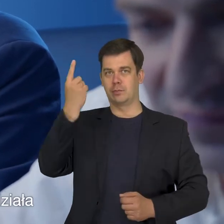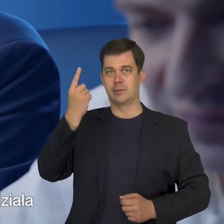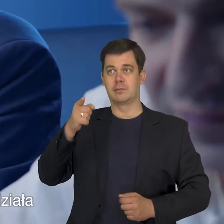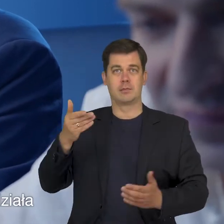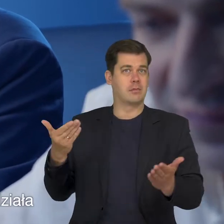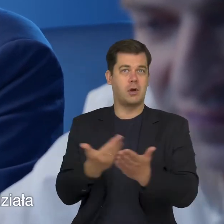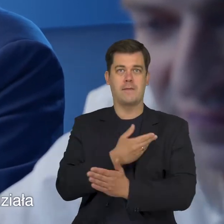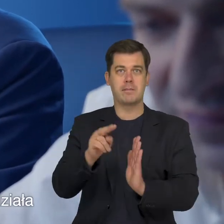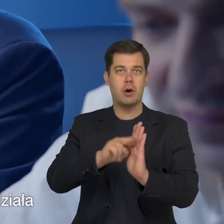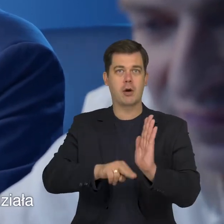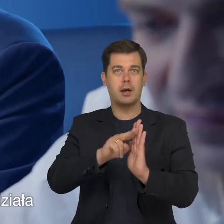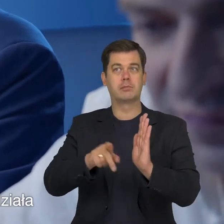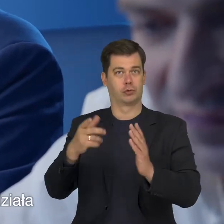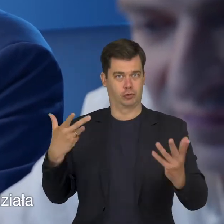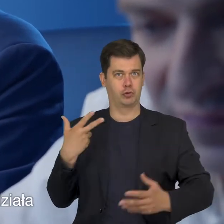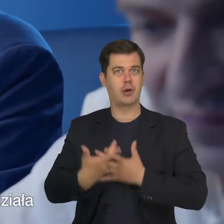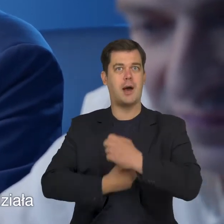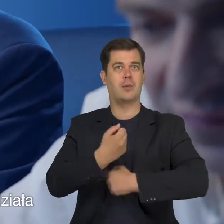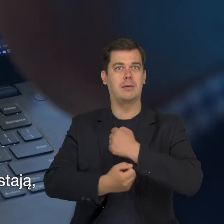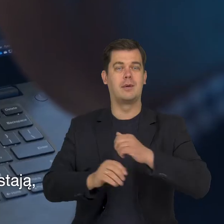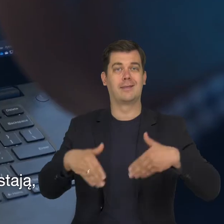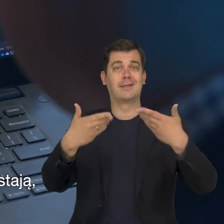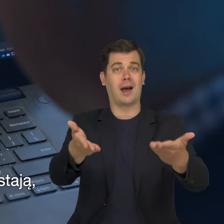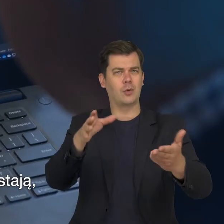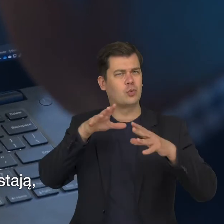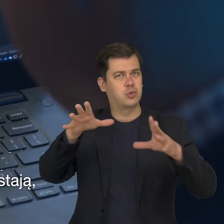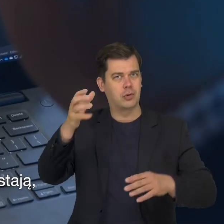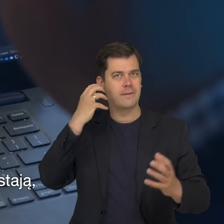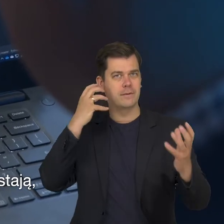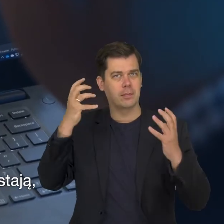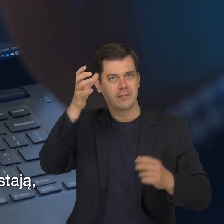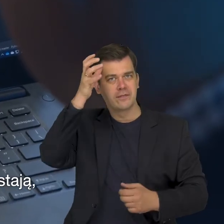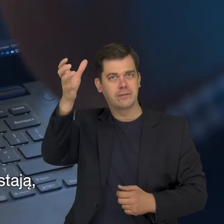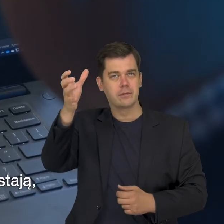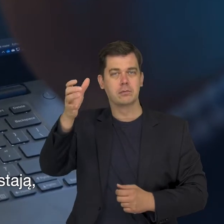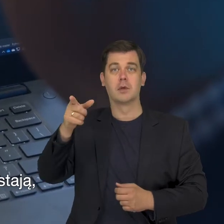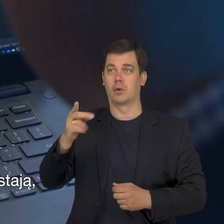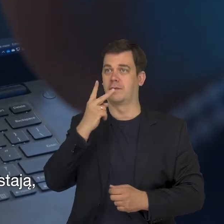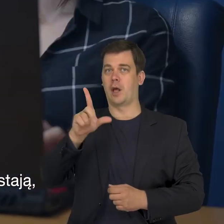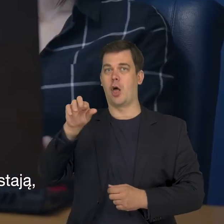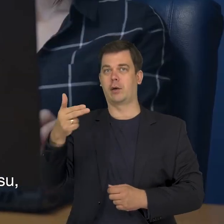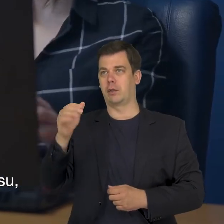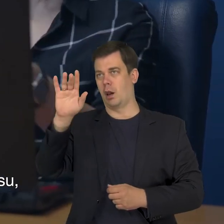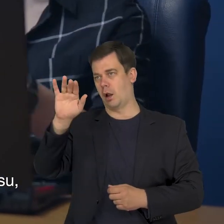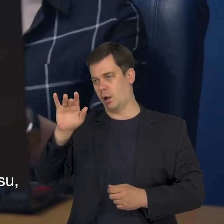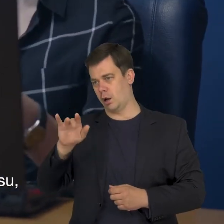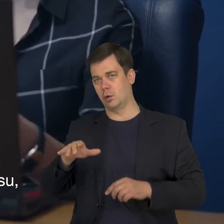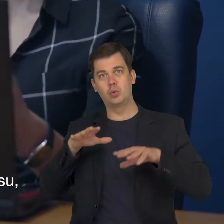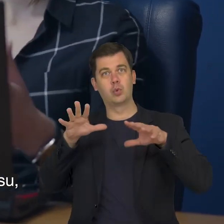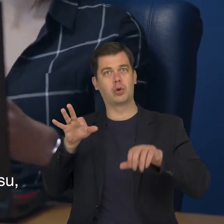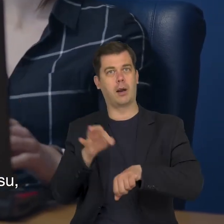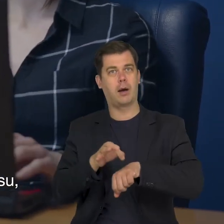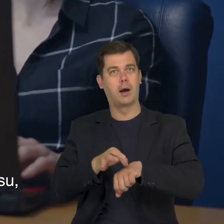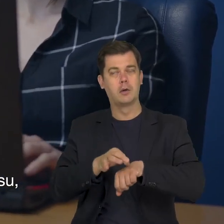nam się wypracować oprogramowanie, które rzeczywiście działa i dostarcza wiedzy. Ludzie z tego korzystają, co widzimy w logach